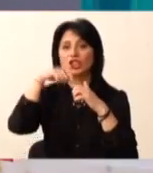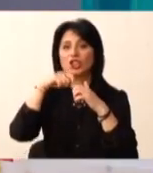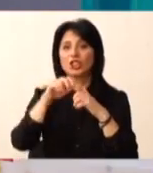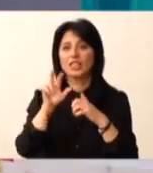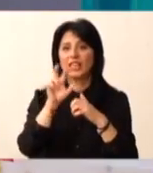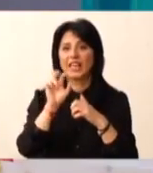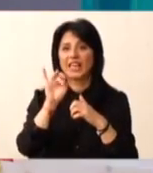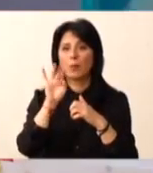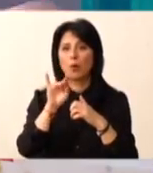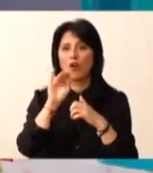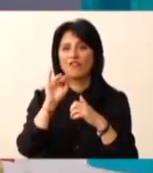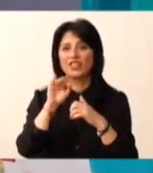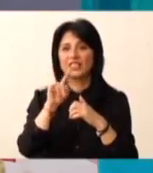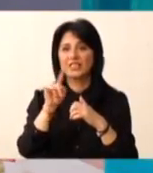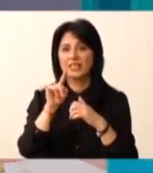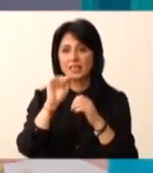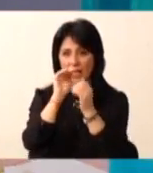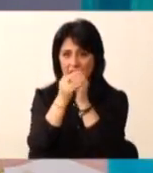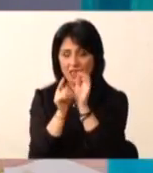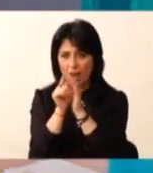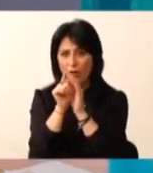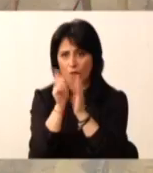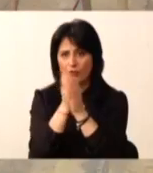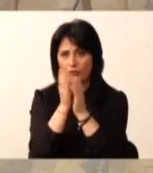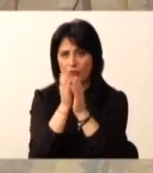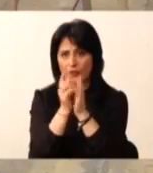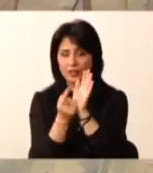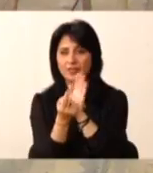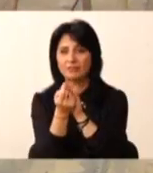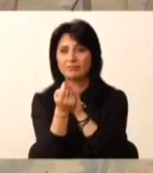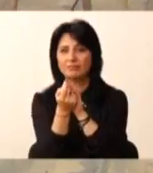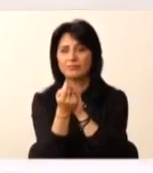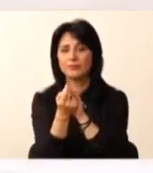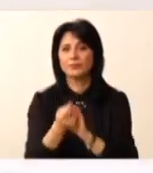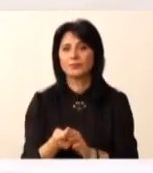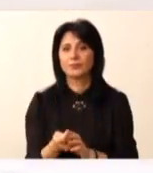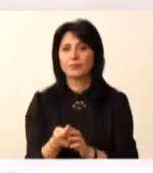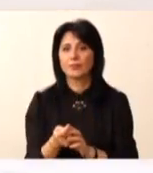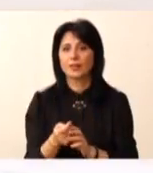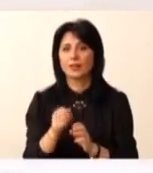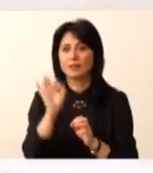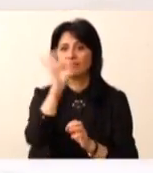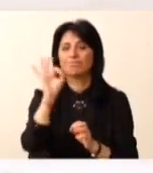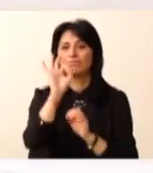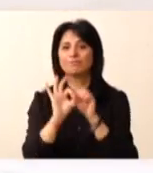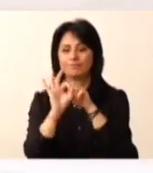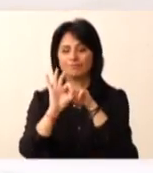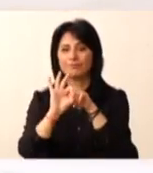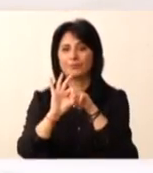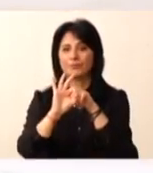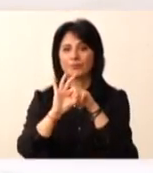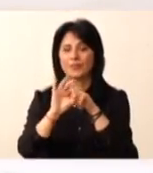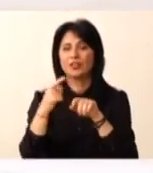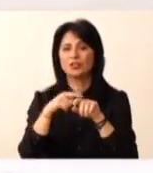შეიძლება ითქვას არის აქ დამალულია. დამალულია აი აქ შიგნით. არის თურქული კეხი და ამ თურქულ